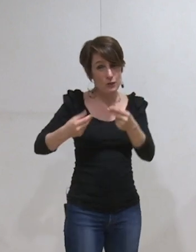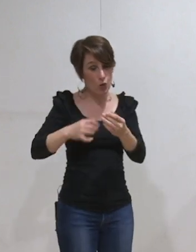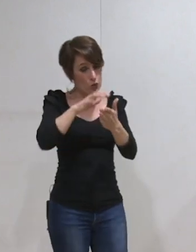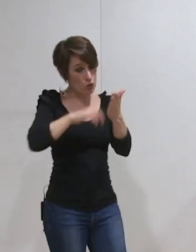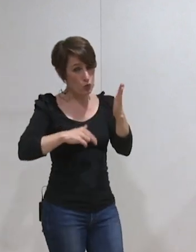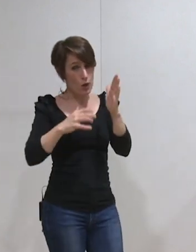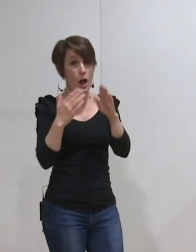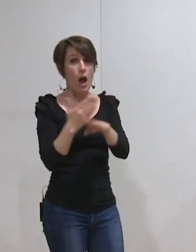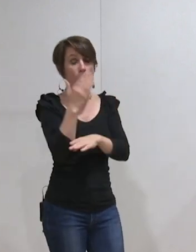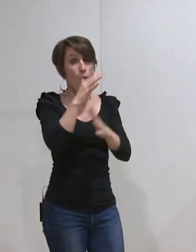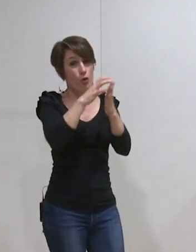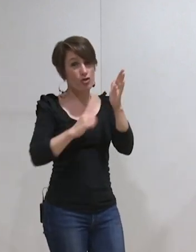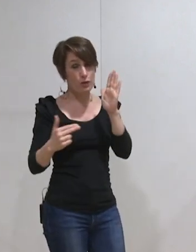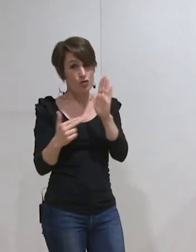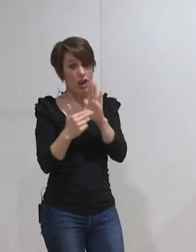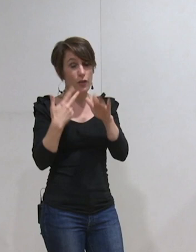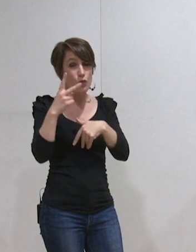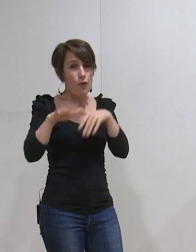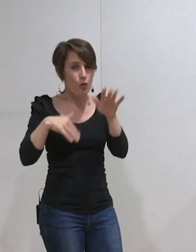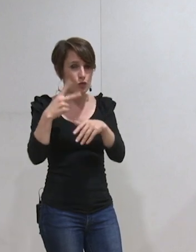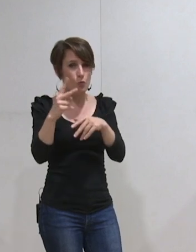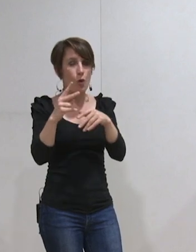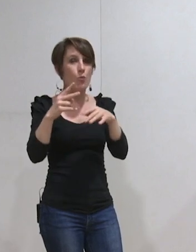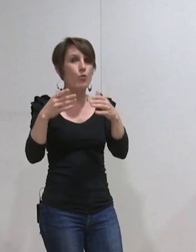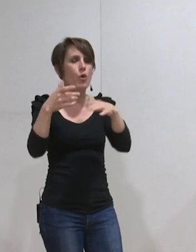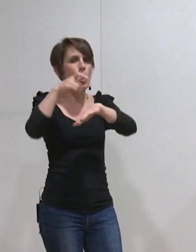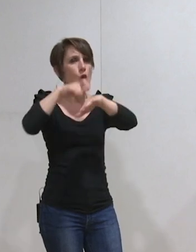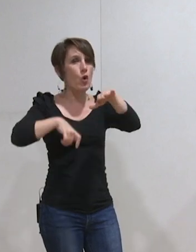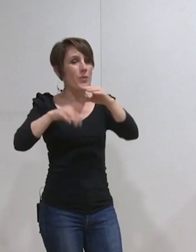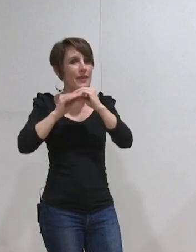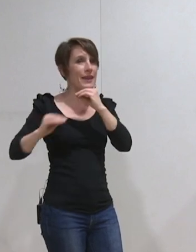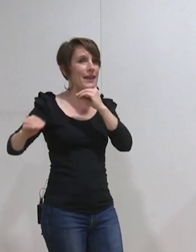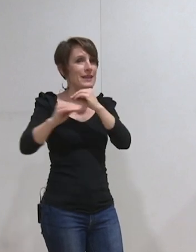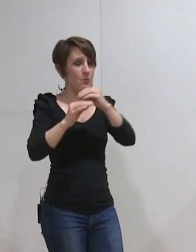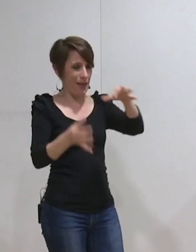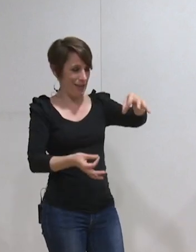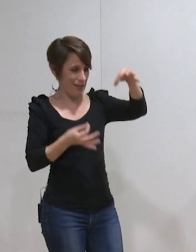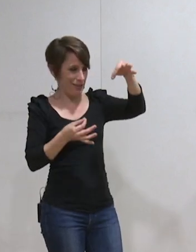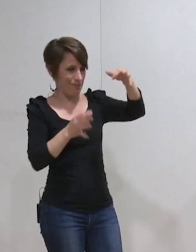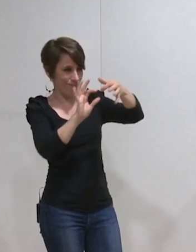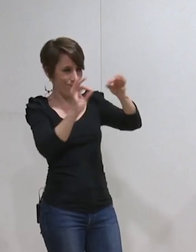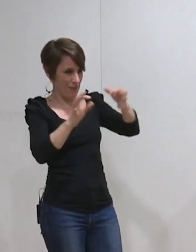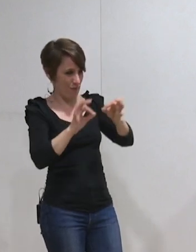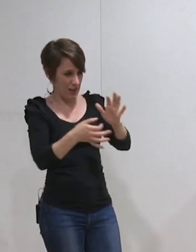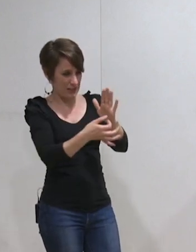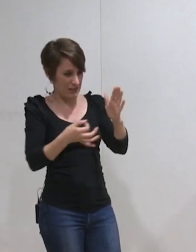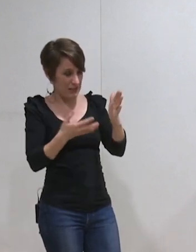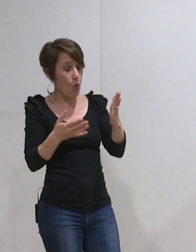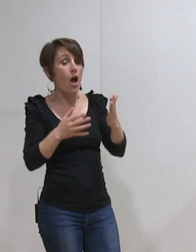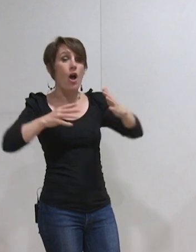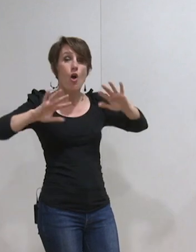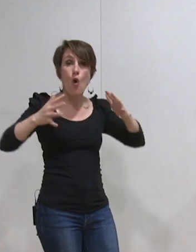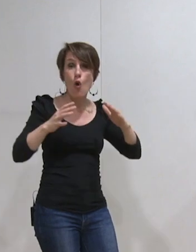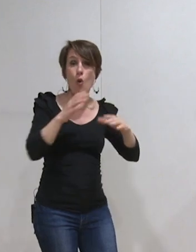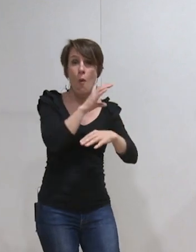comité expplanade qui indique qui indique comment coconstruire la